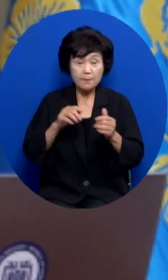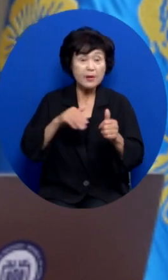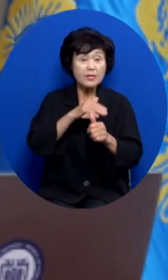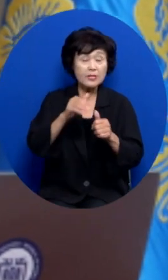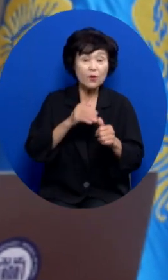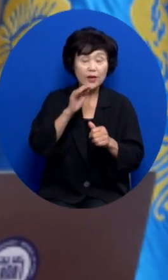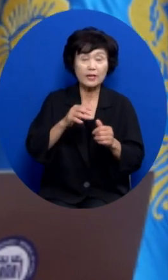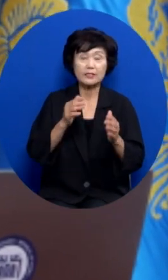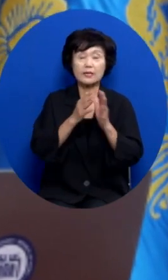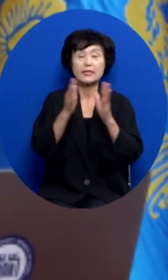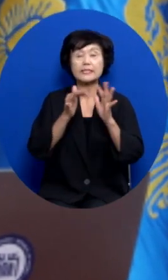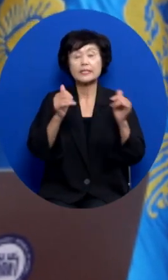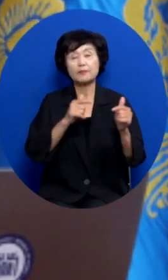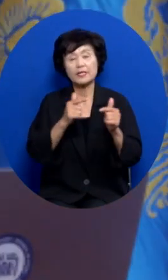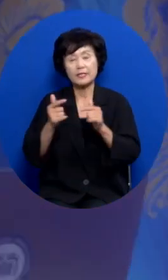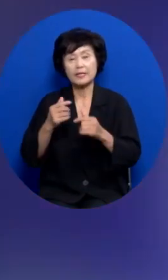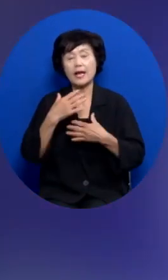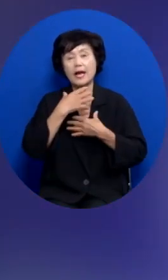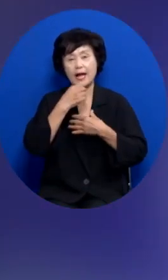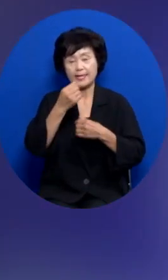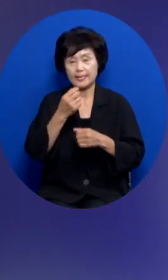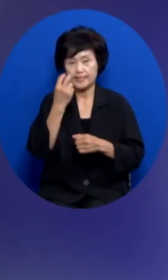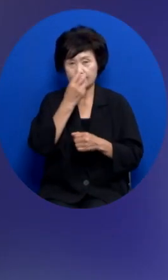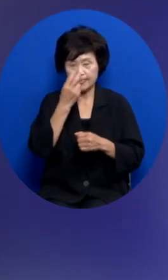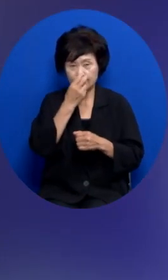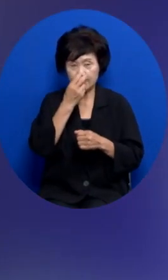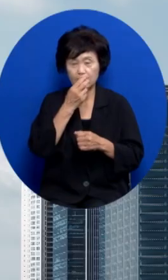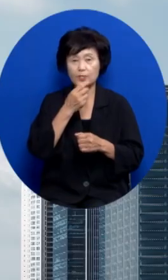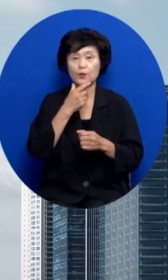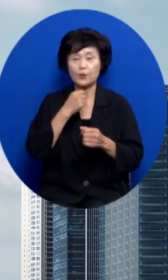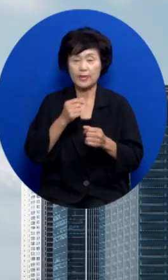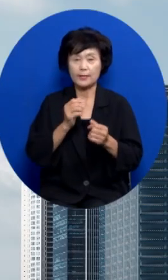안전을 지키는 치안 역량을 강화하겠다고 말했습니다.